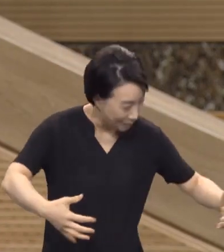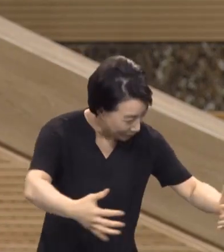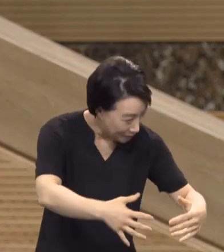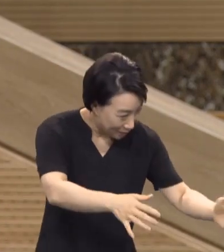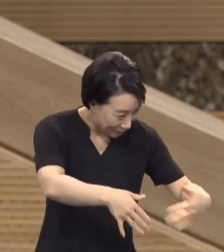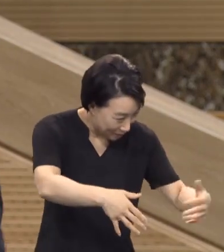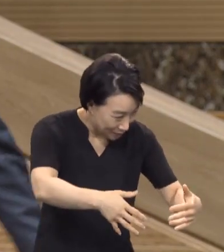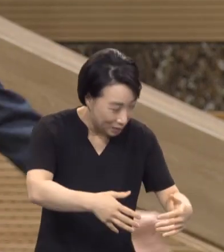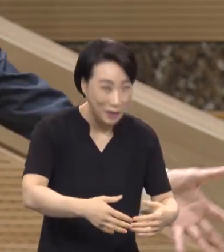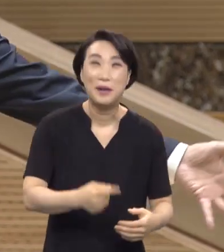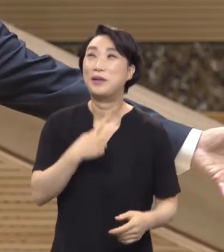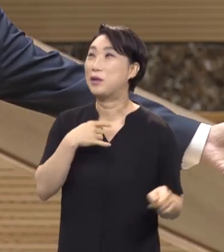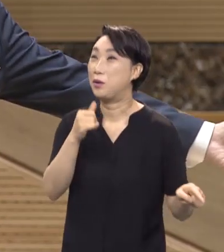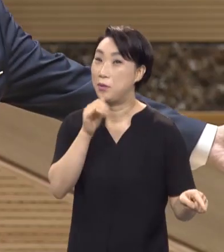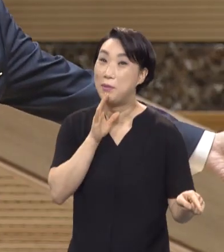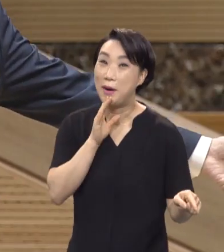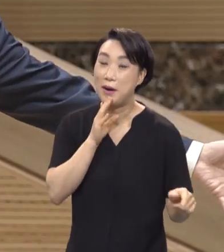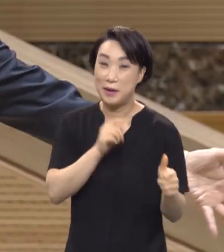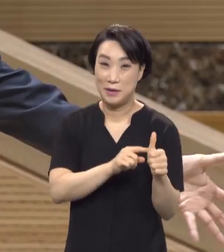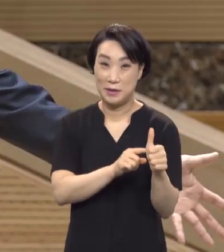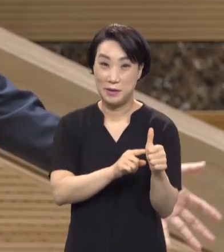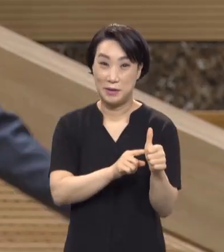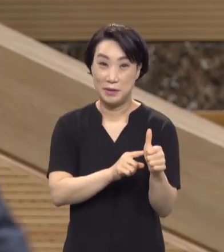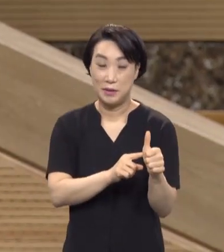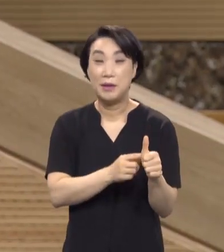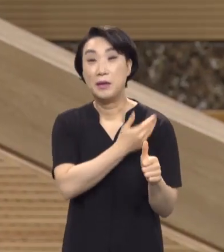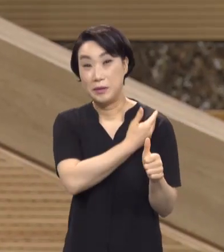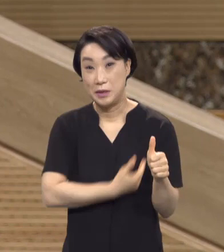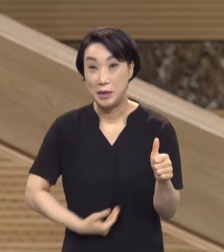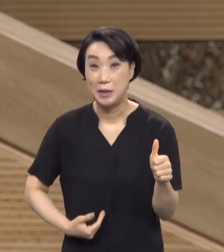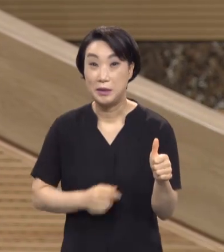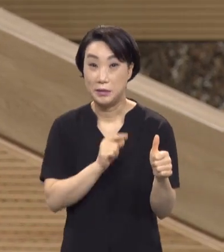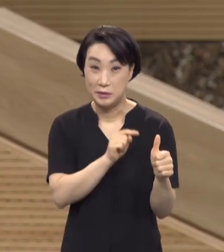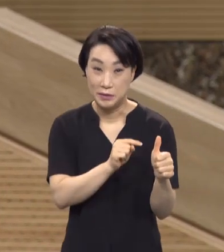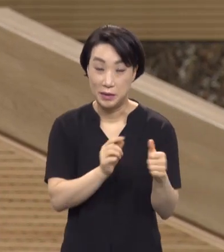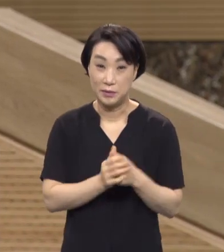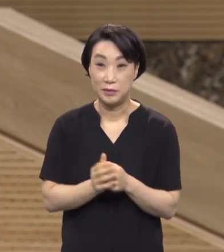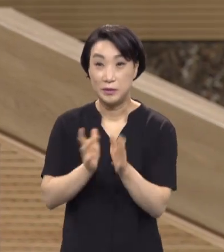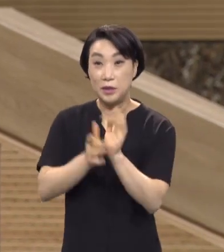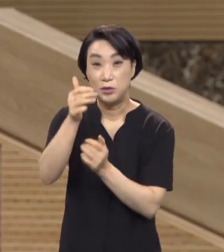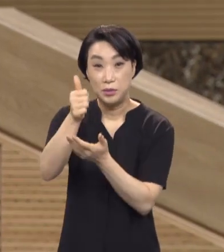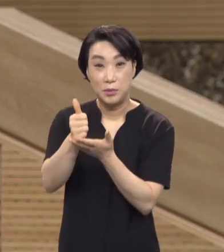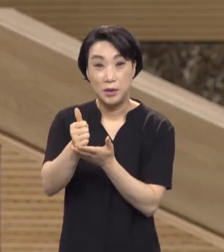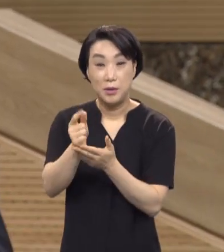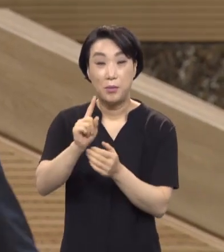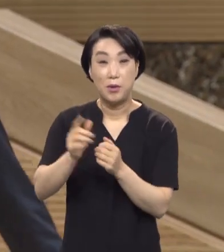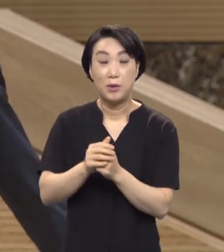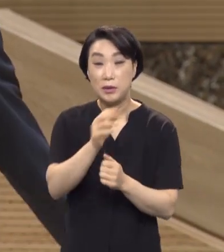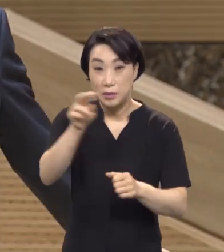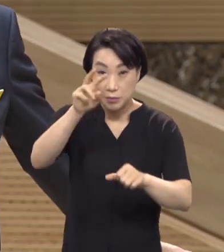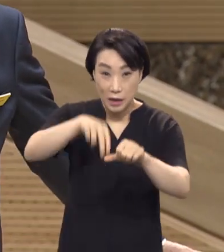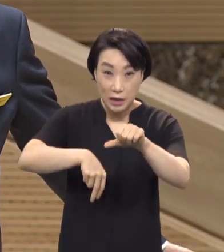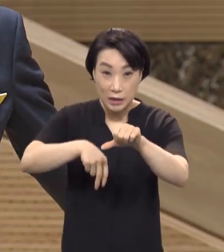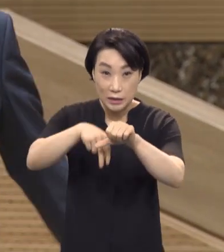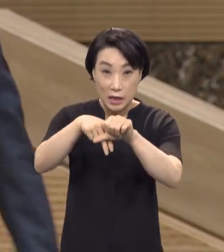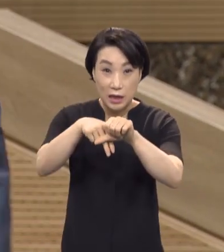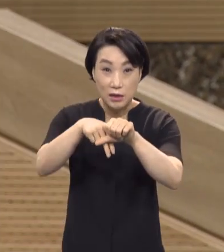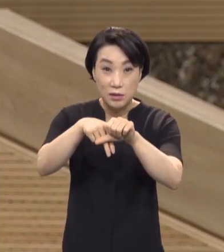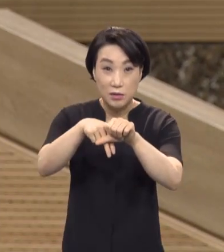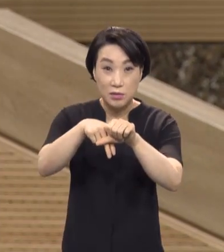안기기도 했던 그런 제자로서 예수님이 십자가에